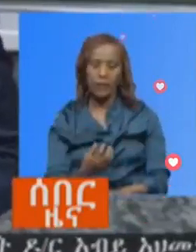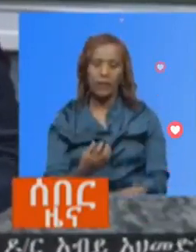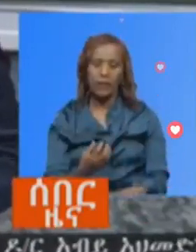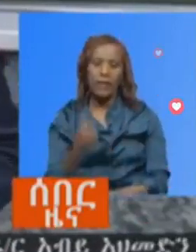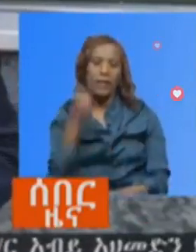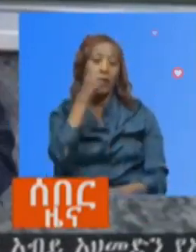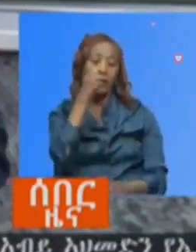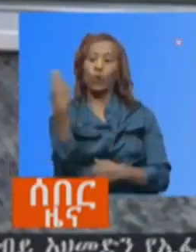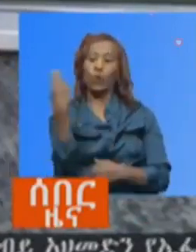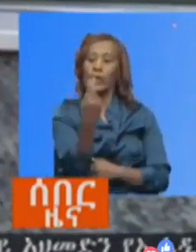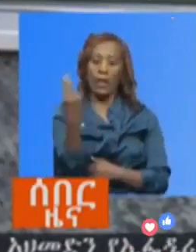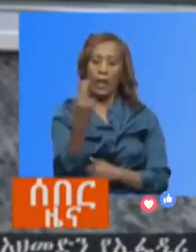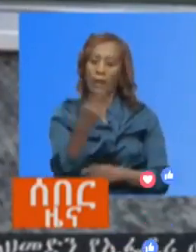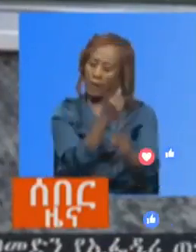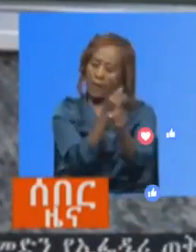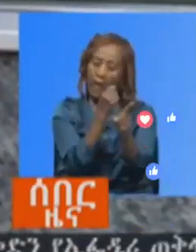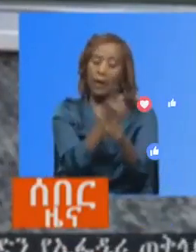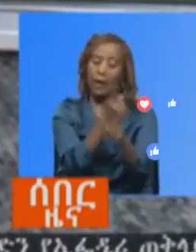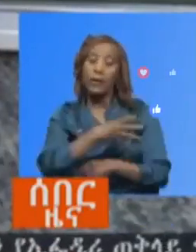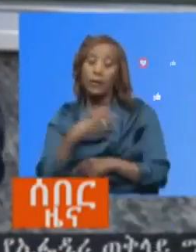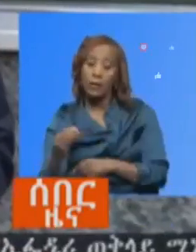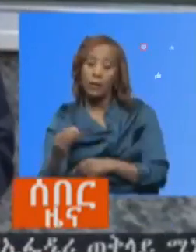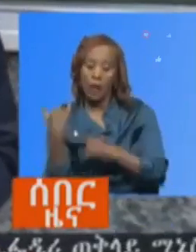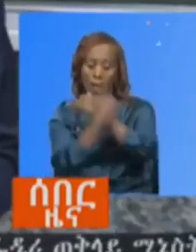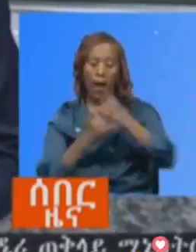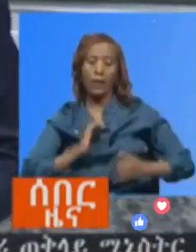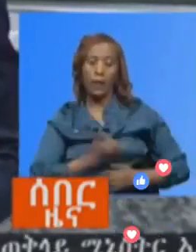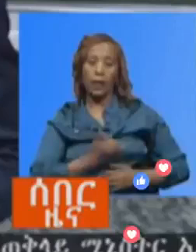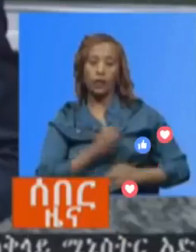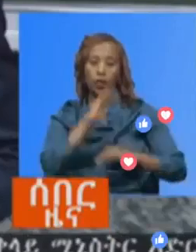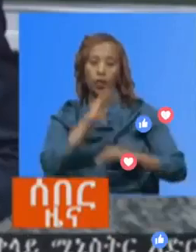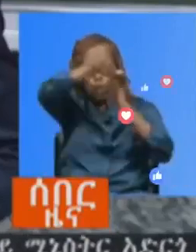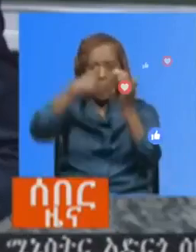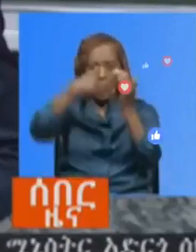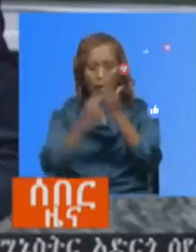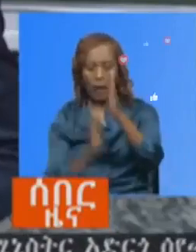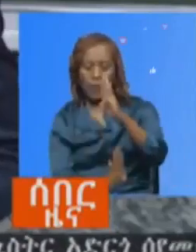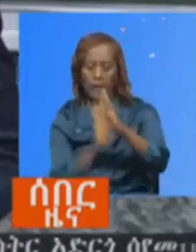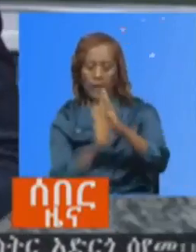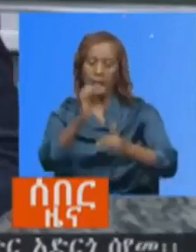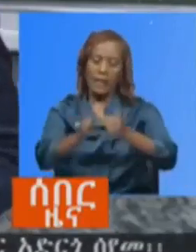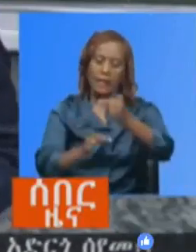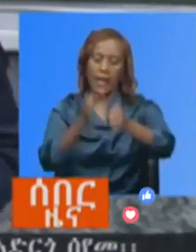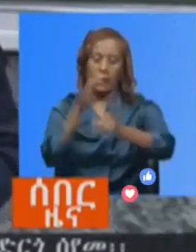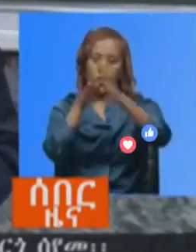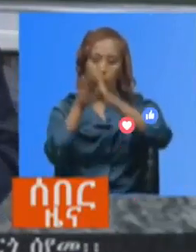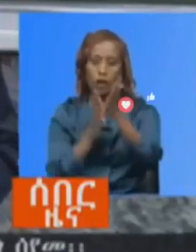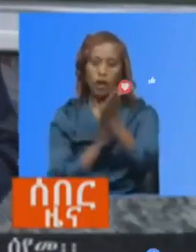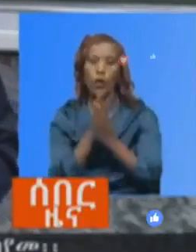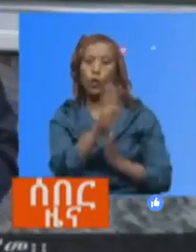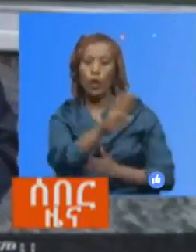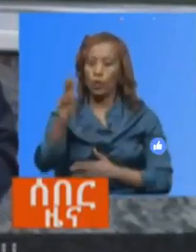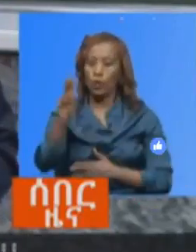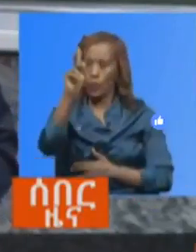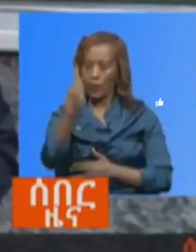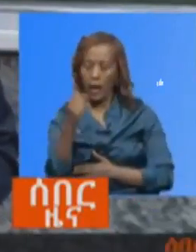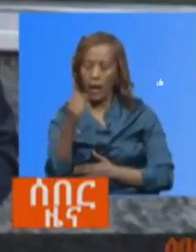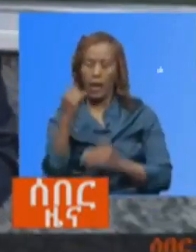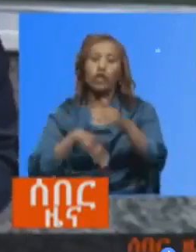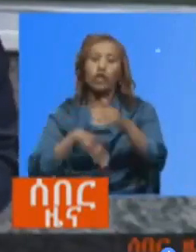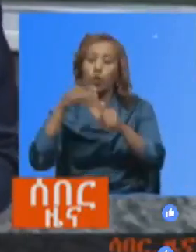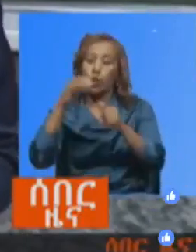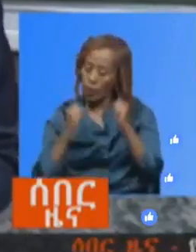የሴቶችን ተጠቃሚነት ለማረጋገጥና በሀገራችን ሁለንተናዊ እድገት ግስጋሴ ውስጥ የበኩላችሁን ሚና እንድትወጡ